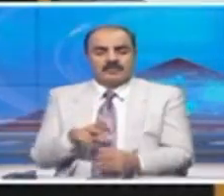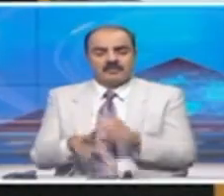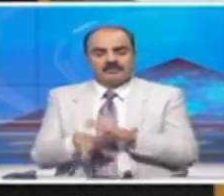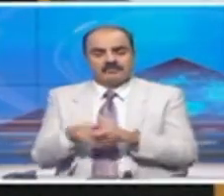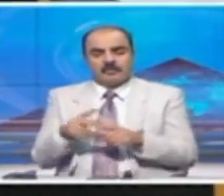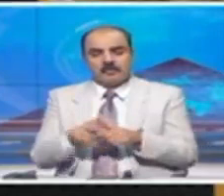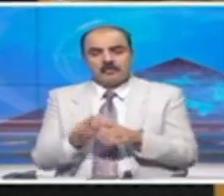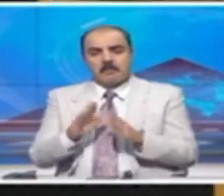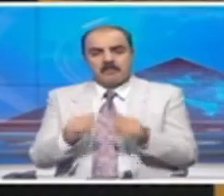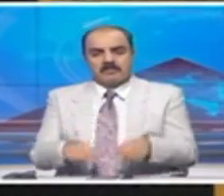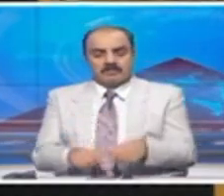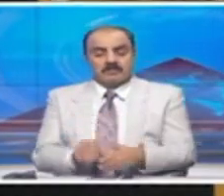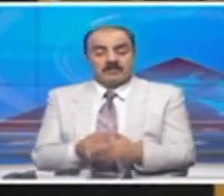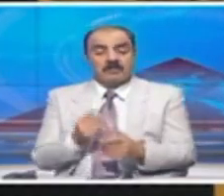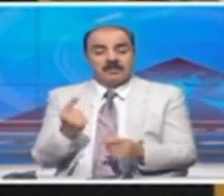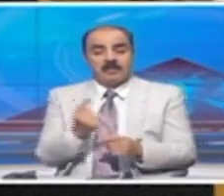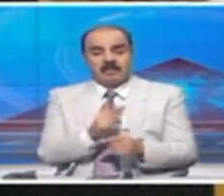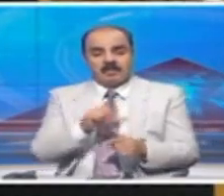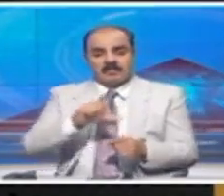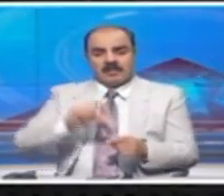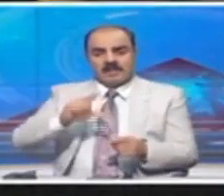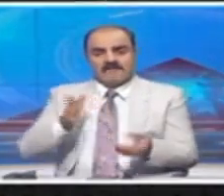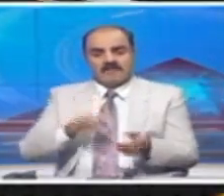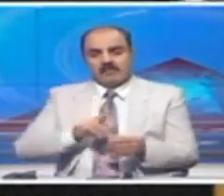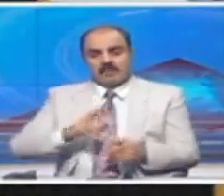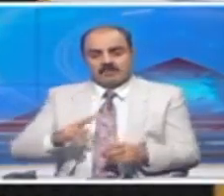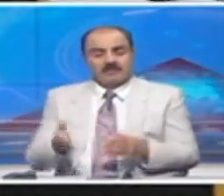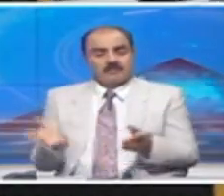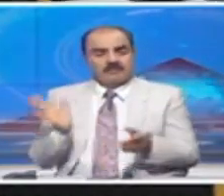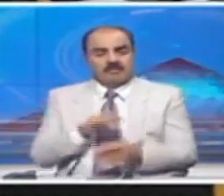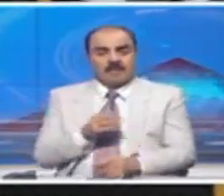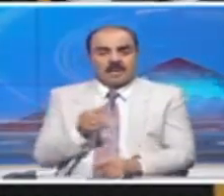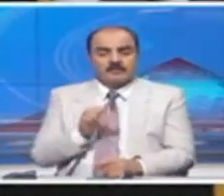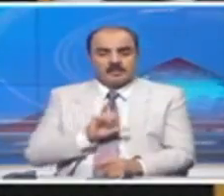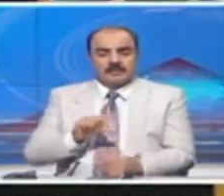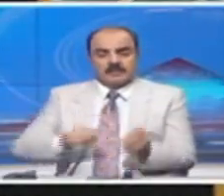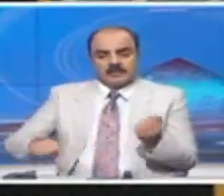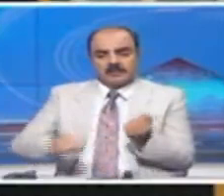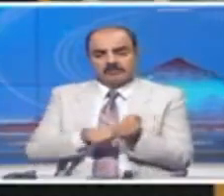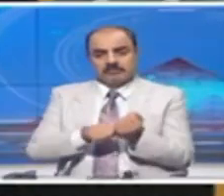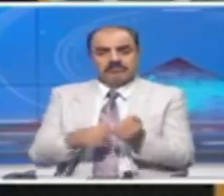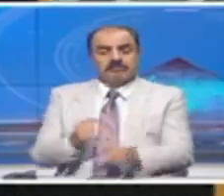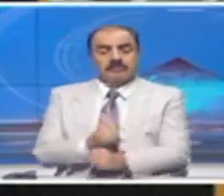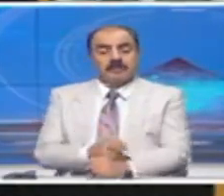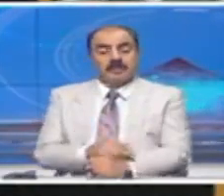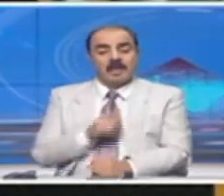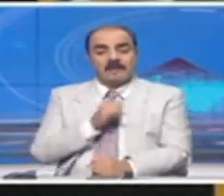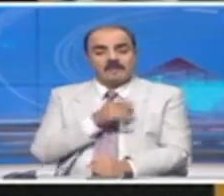فرد محل الصنع وطلقات نارية مختلفة الأعيرة وعدد 95 خزينة، إضافة ل